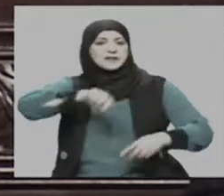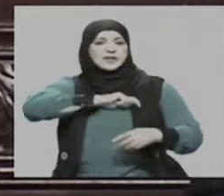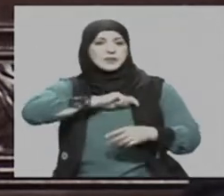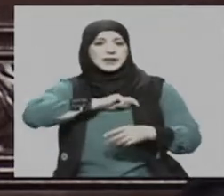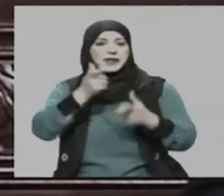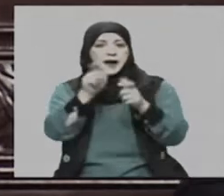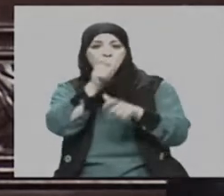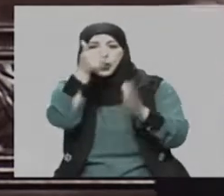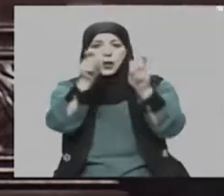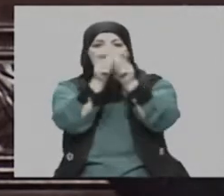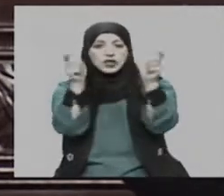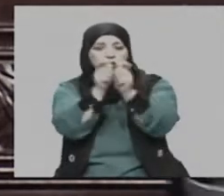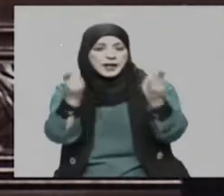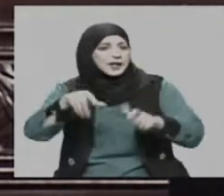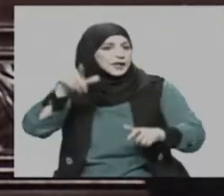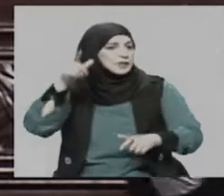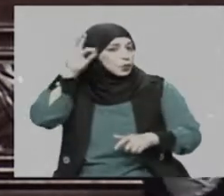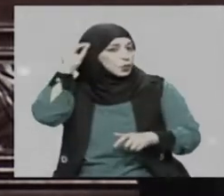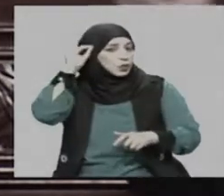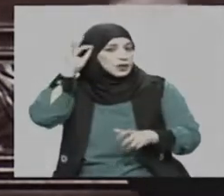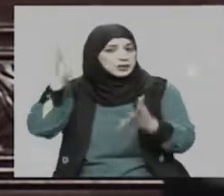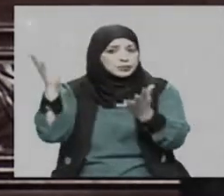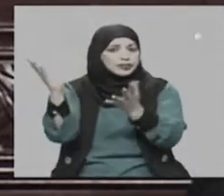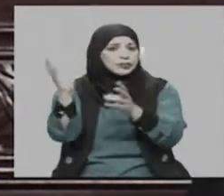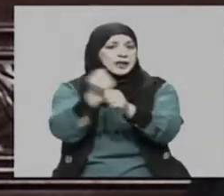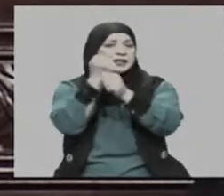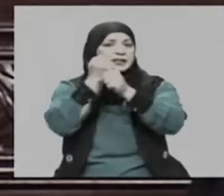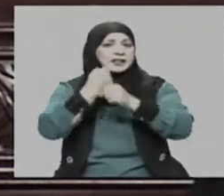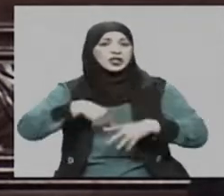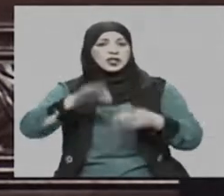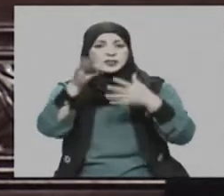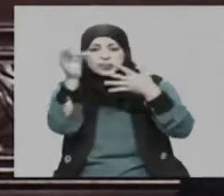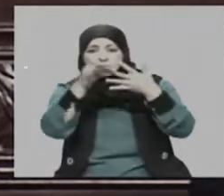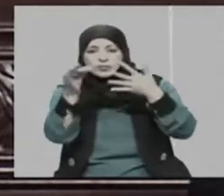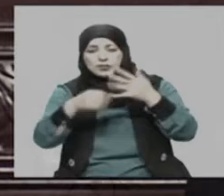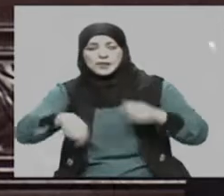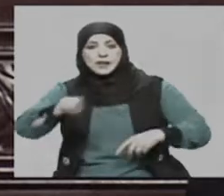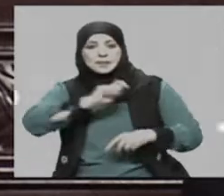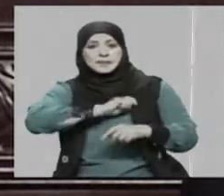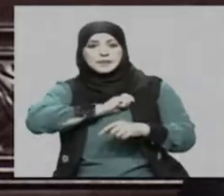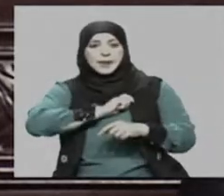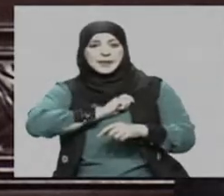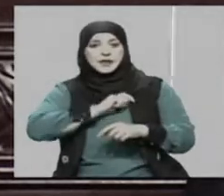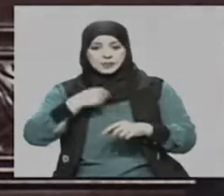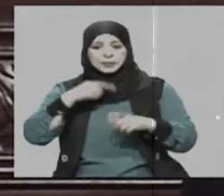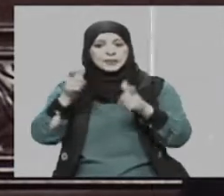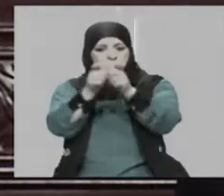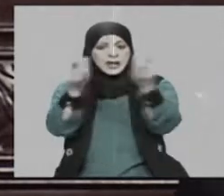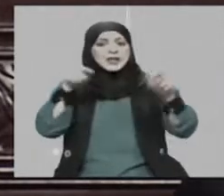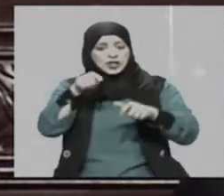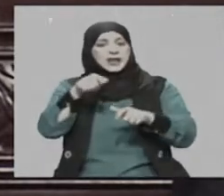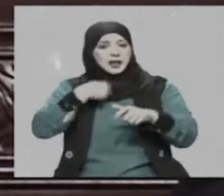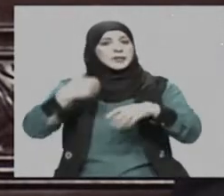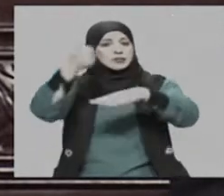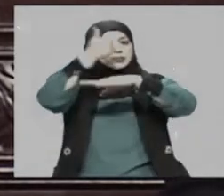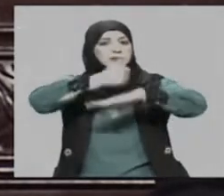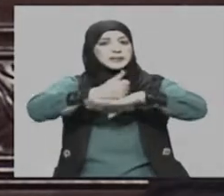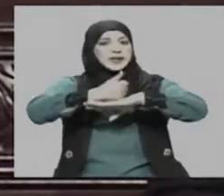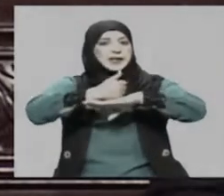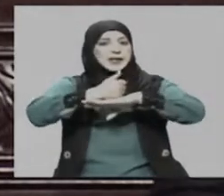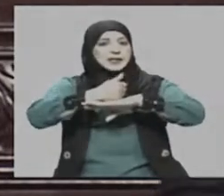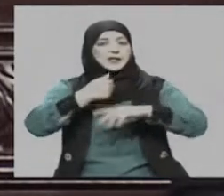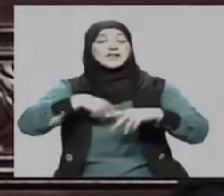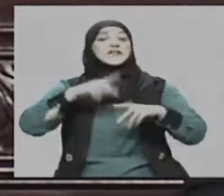تونسية تشري كونكورون في إسبانيا عملت الشركة هذه اللي كنت ترأسها وقت اللي أنا على رأسها